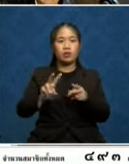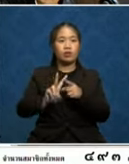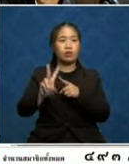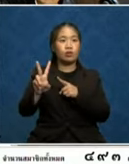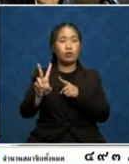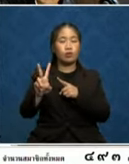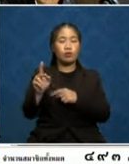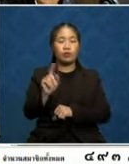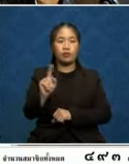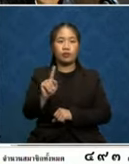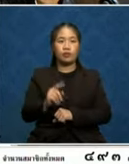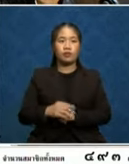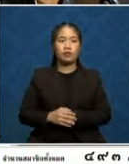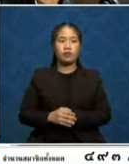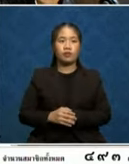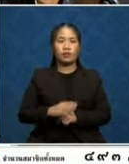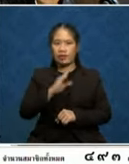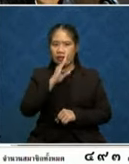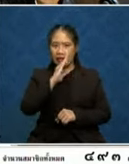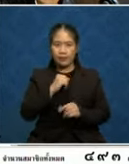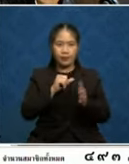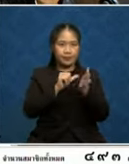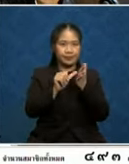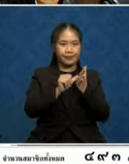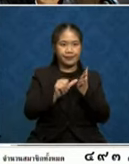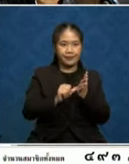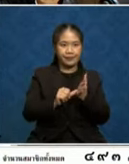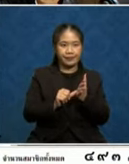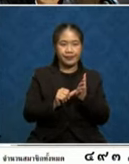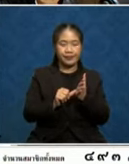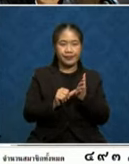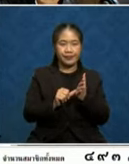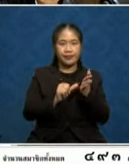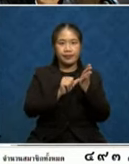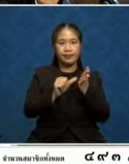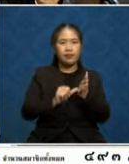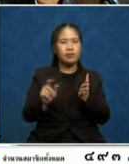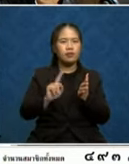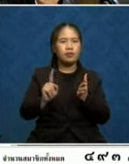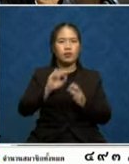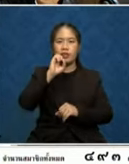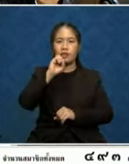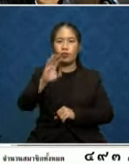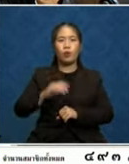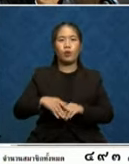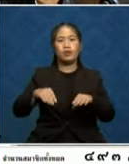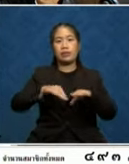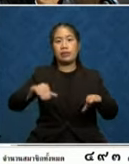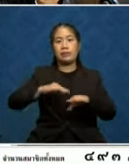ท่จะเปนแก้ไขอย่างไรที่บอกวาไม่เกินหลกการ